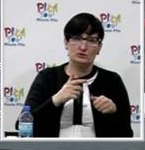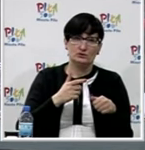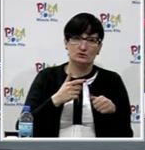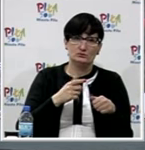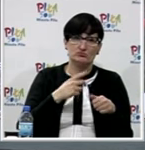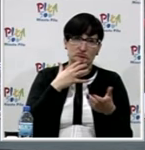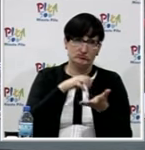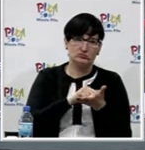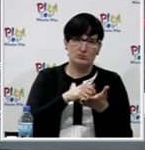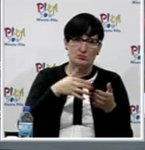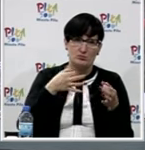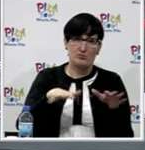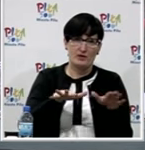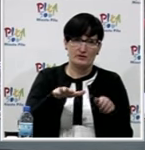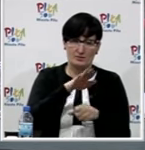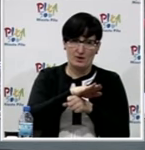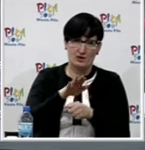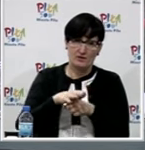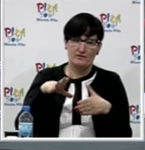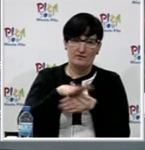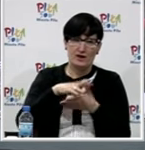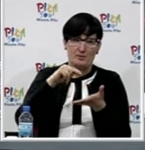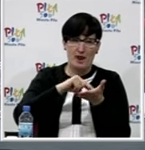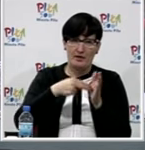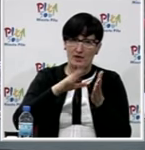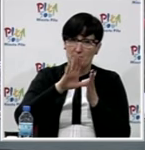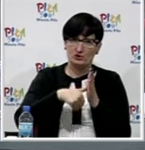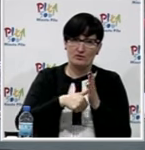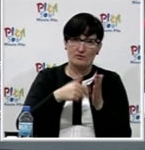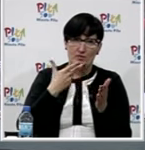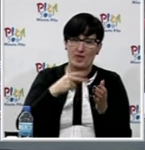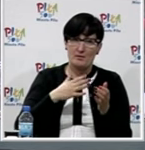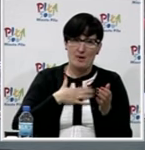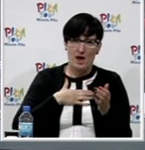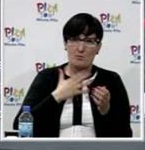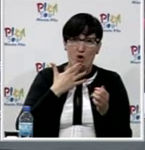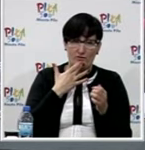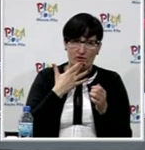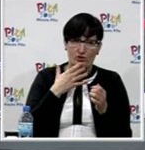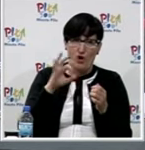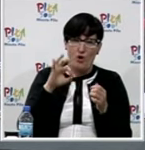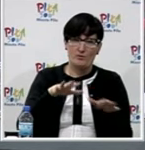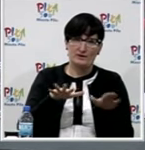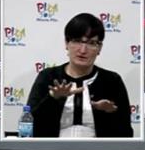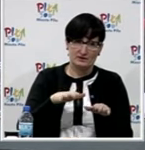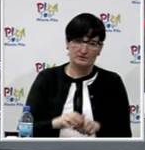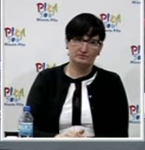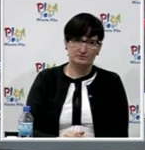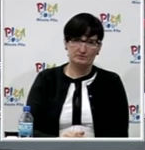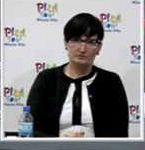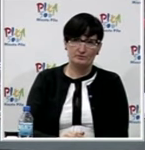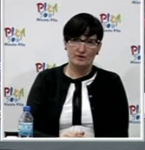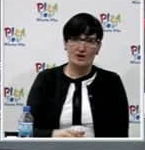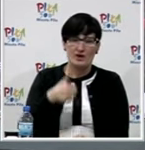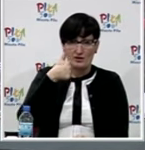w planie miejscowym nie ma mowy, aby bilansować te miejsca w innym wyznaczonym terenie. Jedyną działką przyległą,